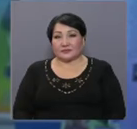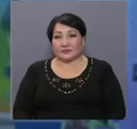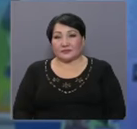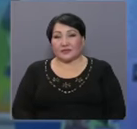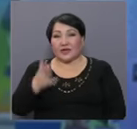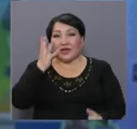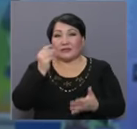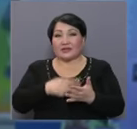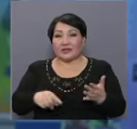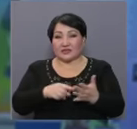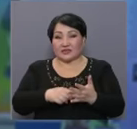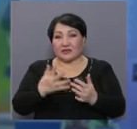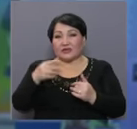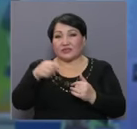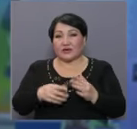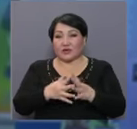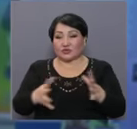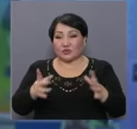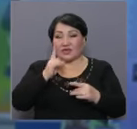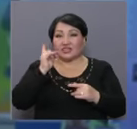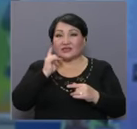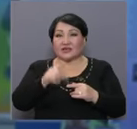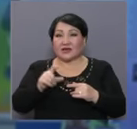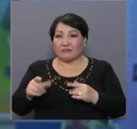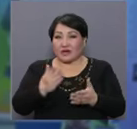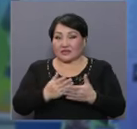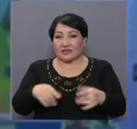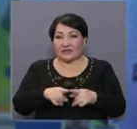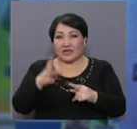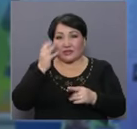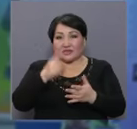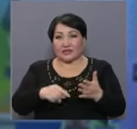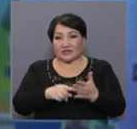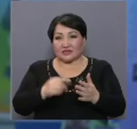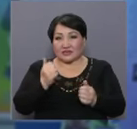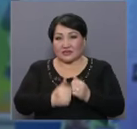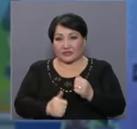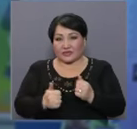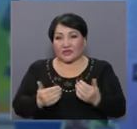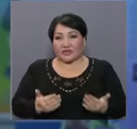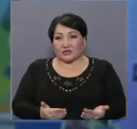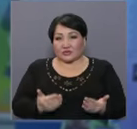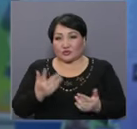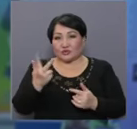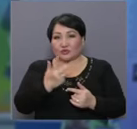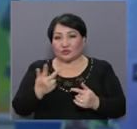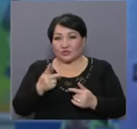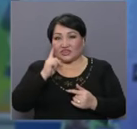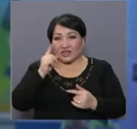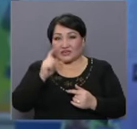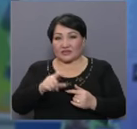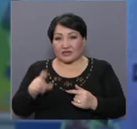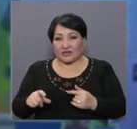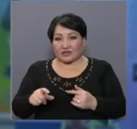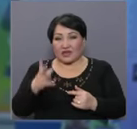Алматы қаласында 500 мыңға жуық жастар бар. Яғни Алматы қаласының әрбір үшінші тұрғыны ол жас азамат. Алматы қаласында 135